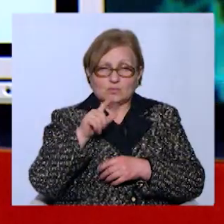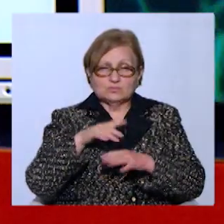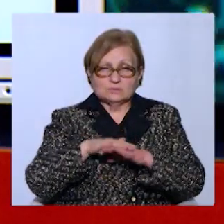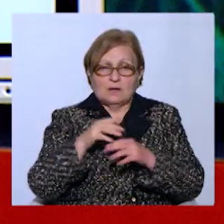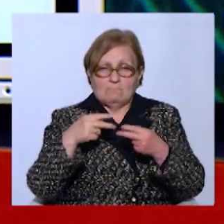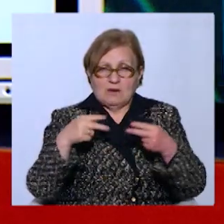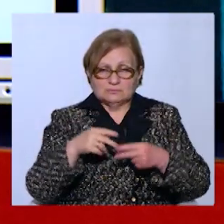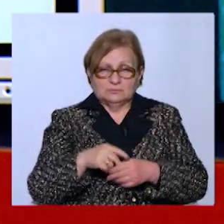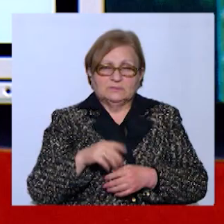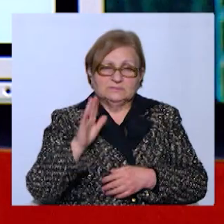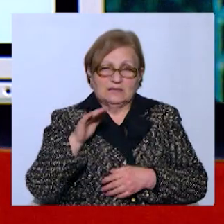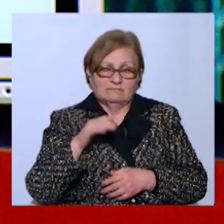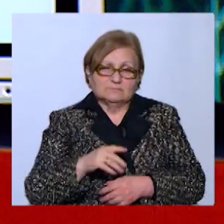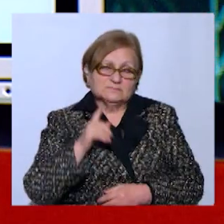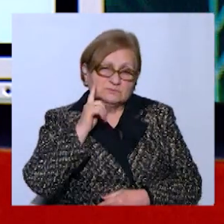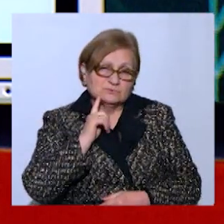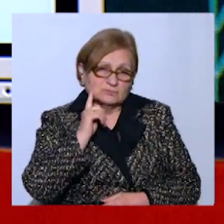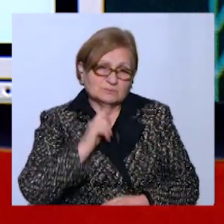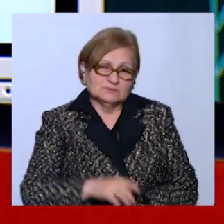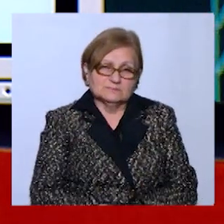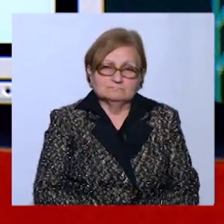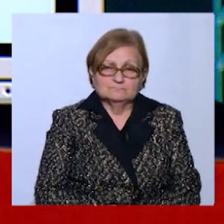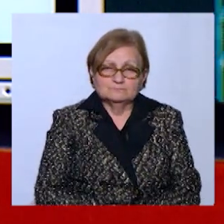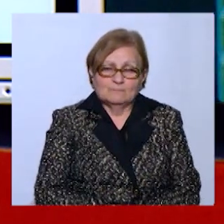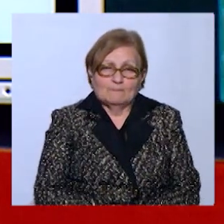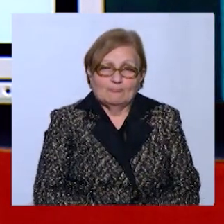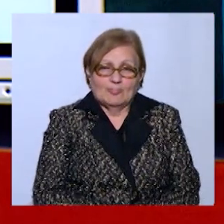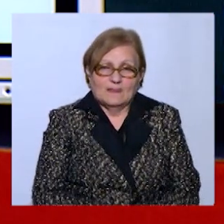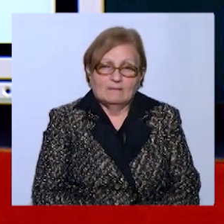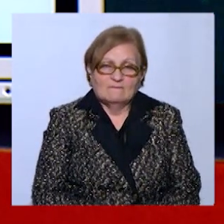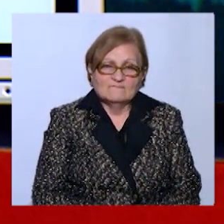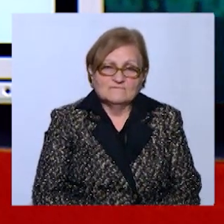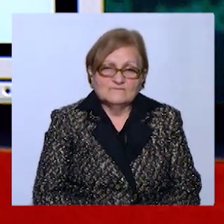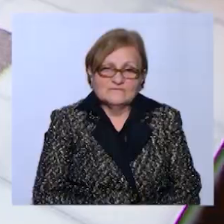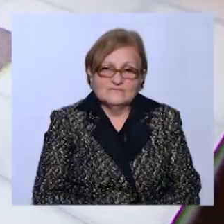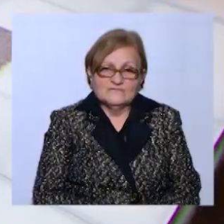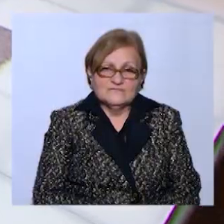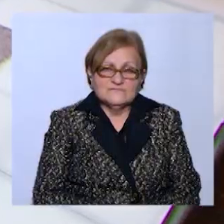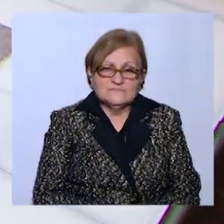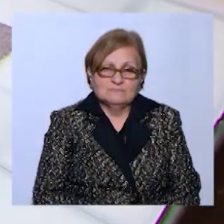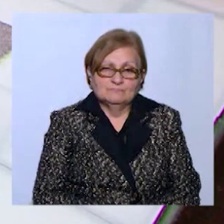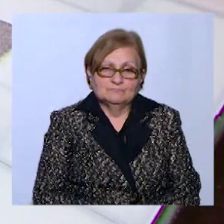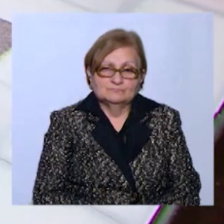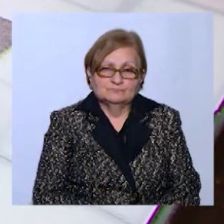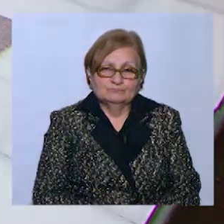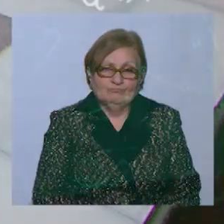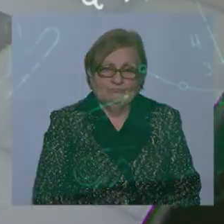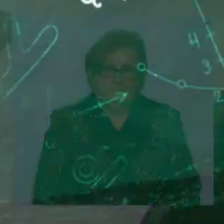არ გაგიჭირდებოდათ. დაფიქრდით კიდევ ერთხელ გაიაზრეთ ეს ინფორმაცია დროებით. მომავალ შეხვედრამდე.